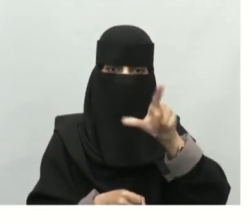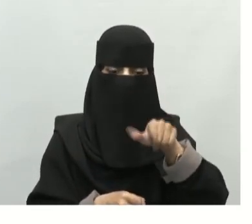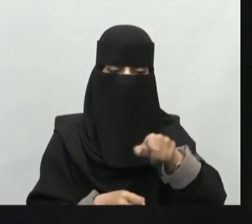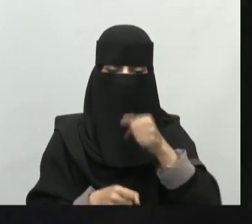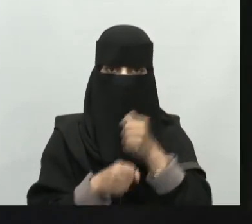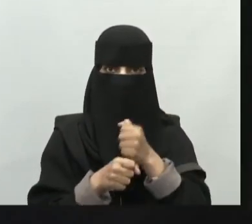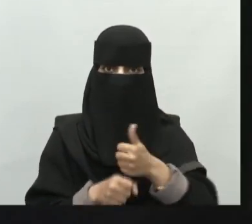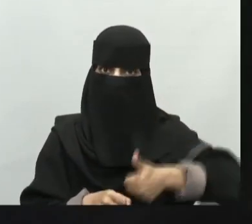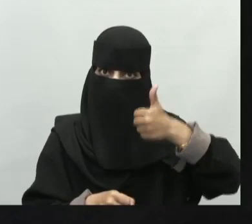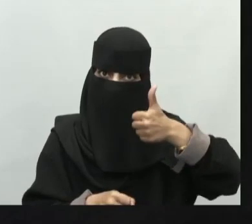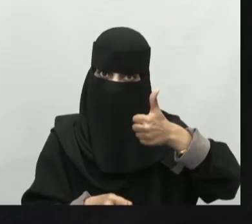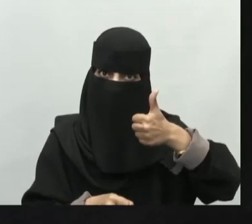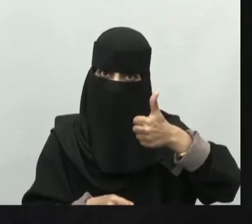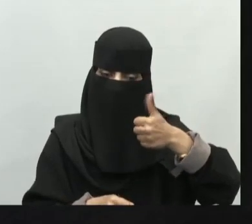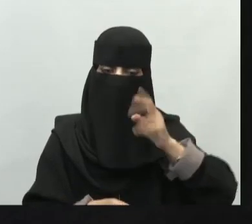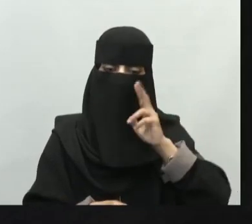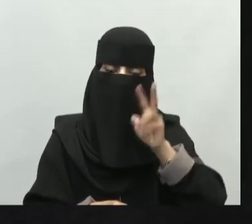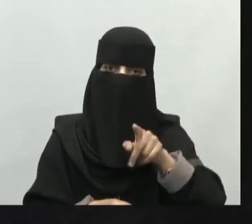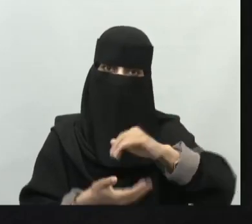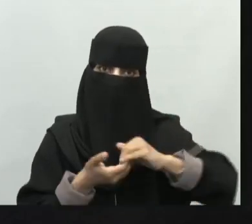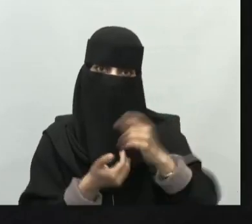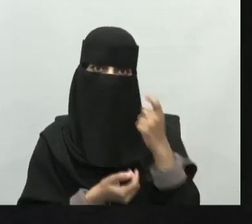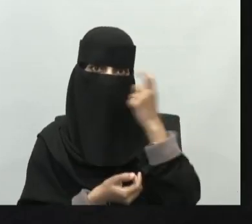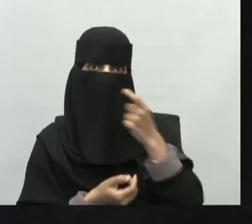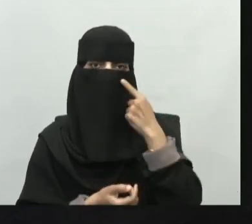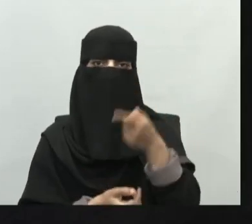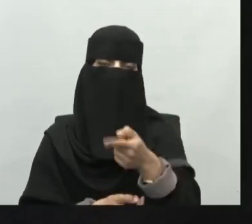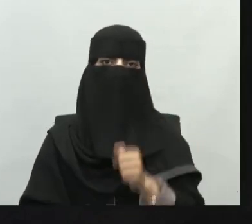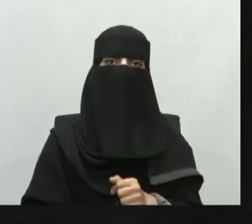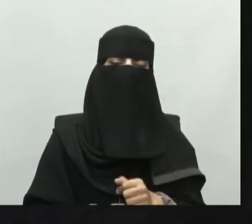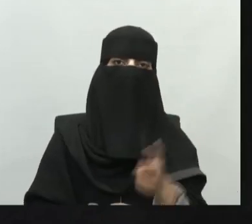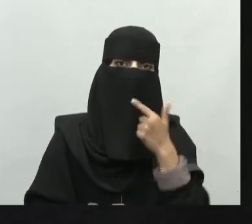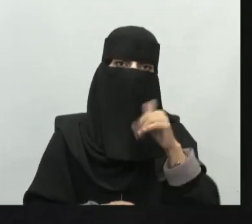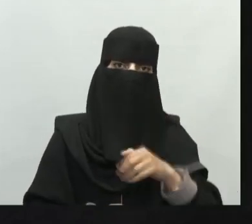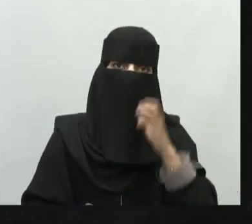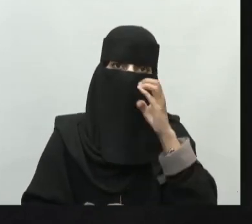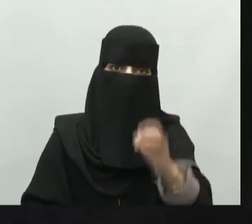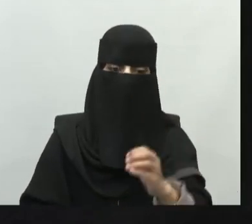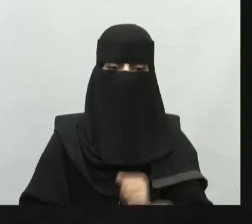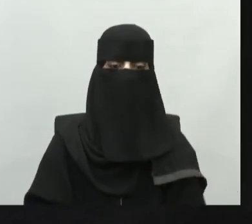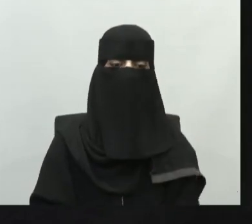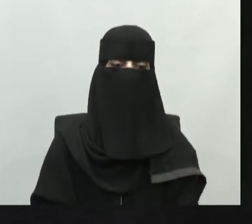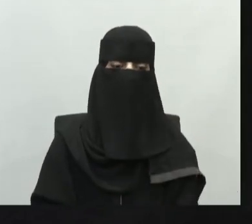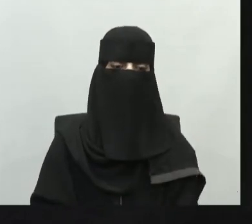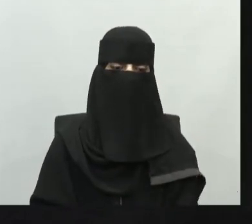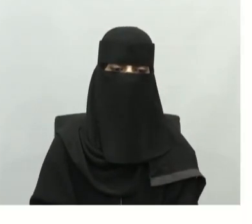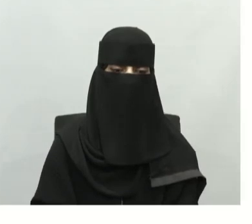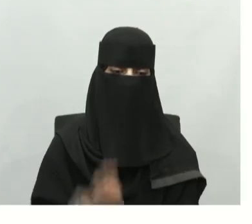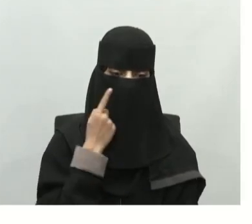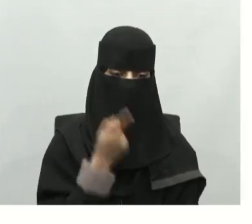السلوك صحيح زميلكم هنا يسال نريد له اجابه